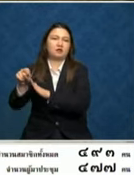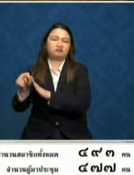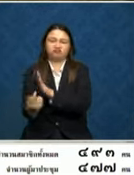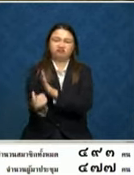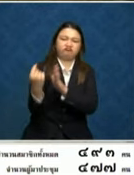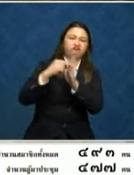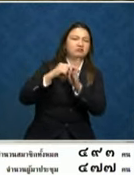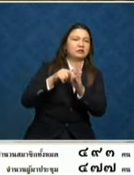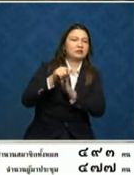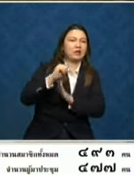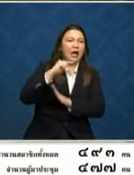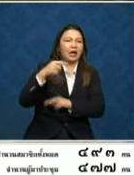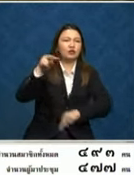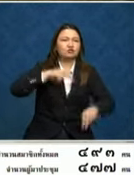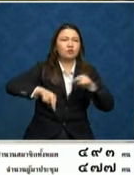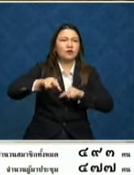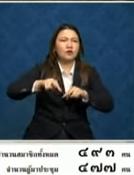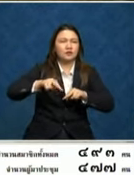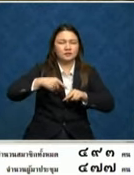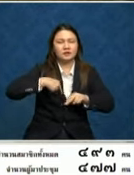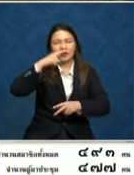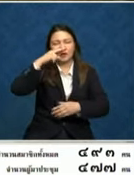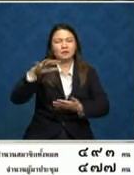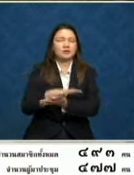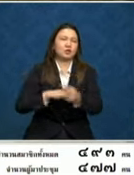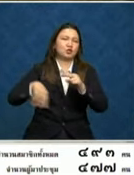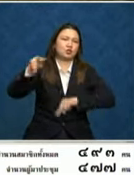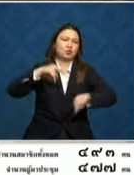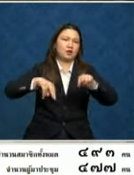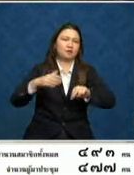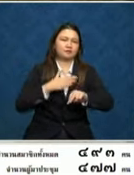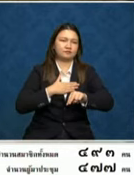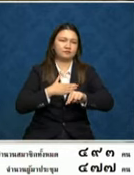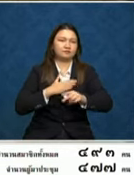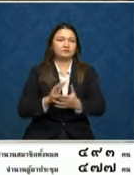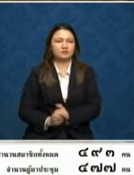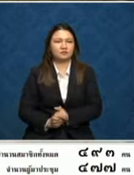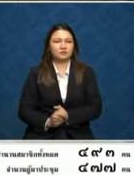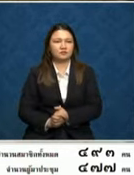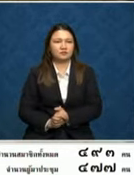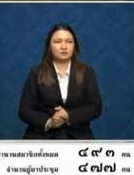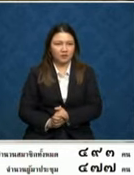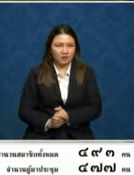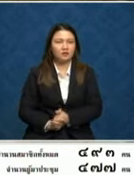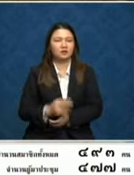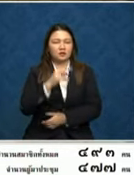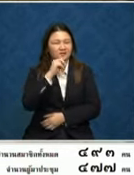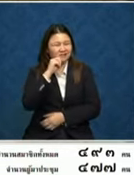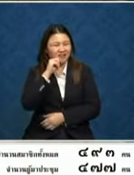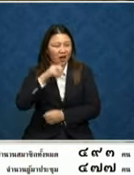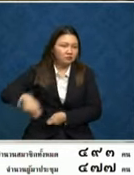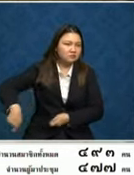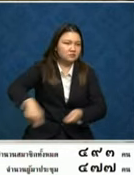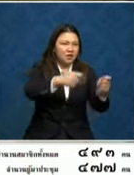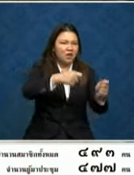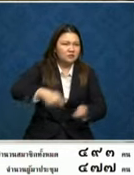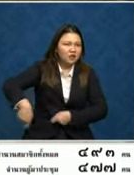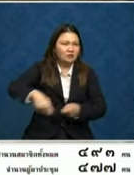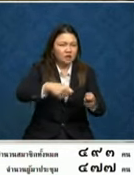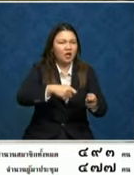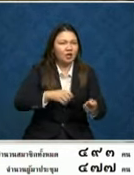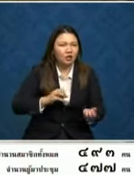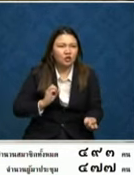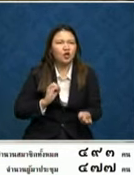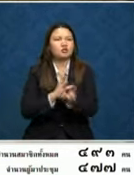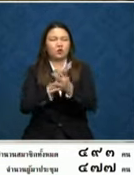แลครับก็ประเทศไทยดูแลบางทีสาดน้ำใส่กันน้ำกระเด็นมาถูกพี่น้อง